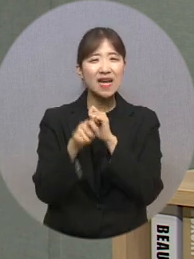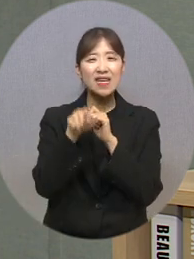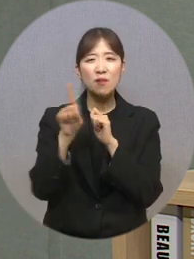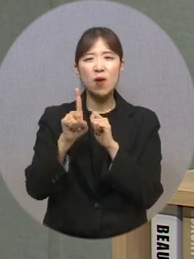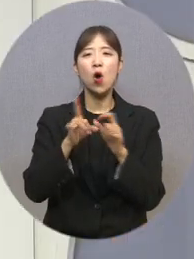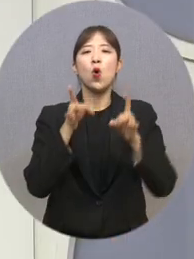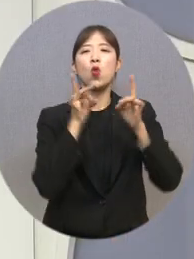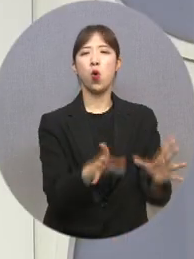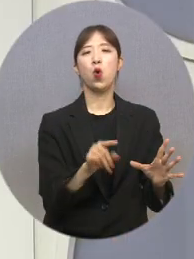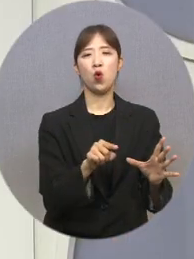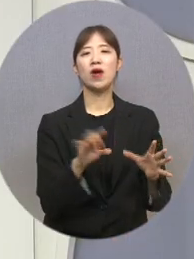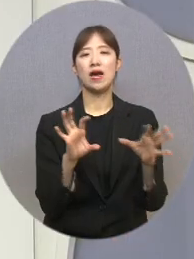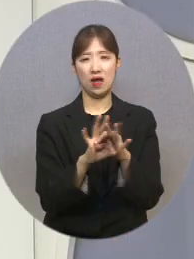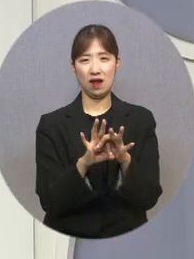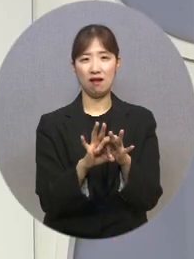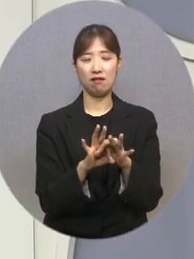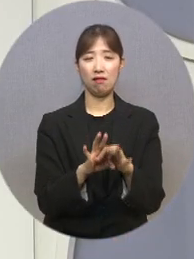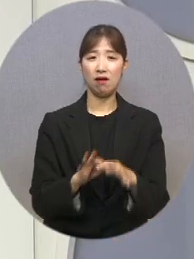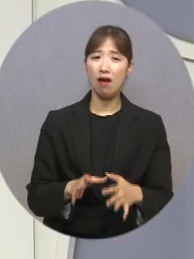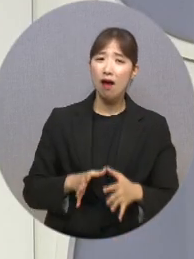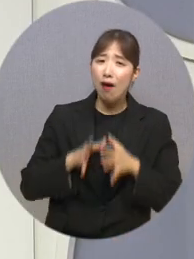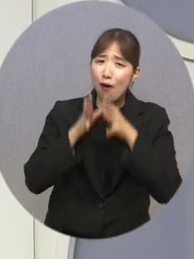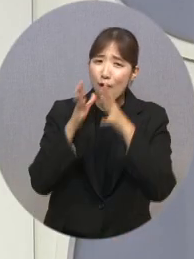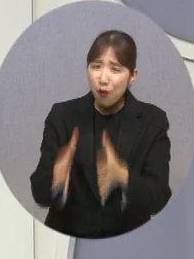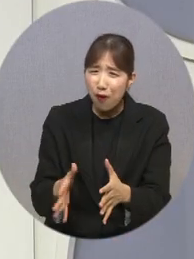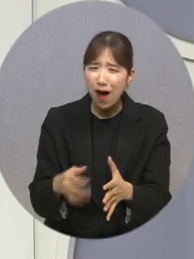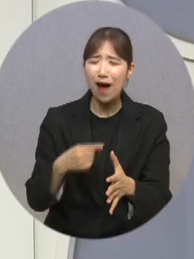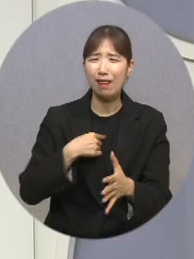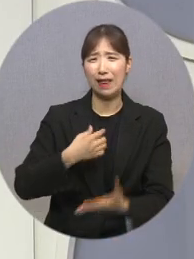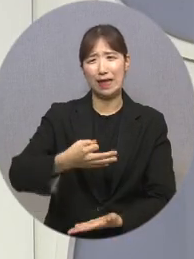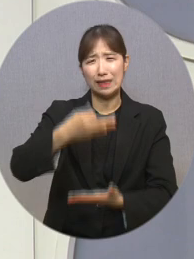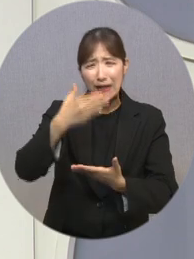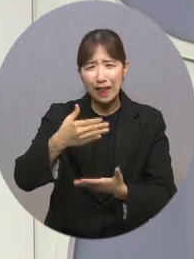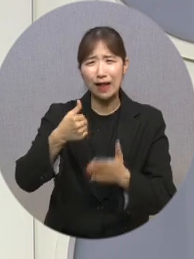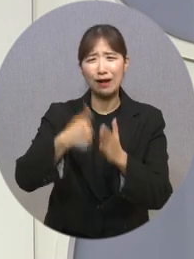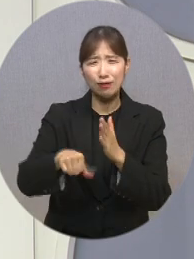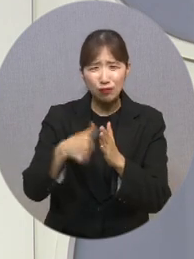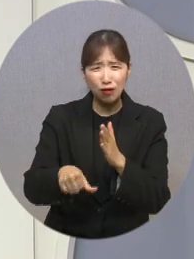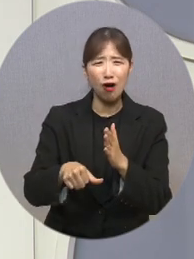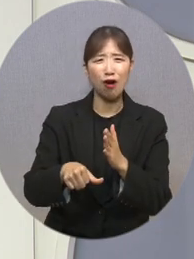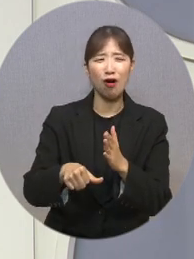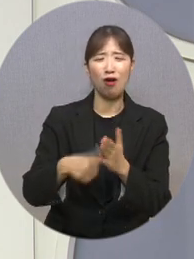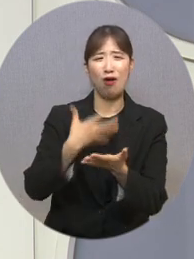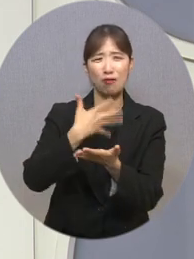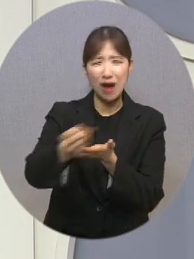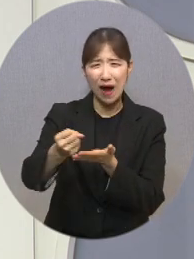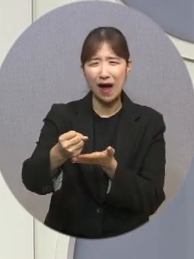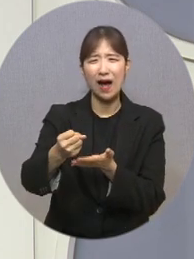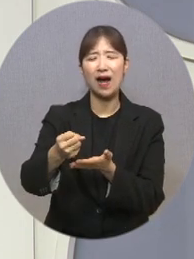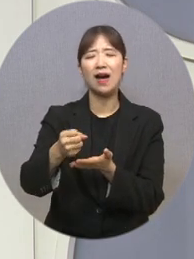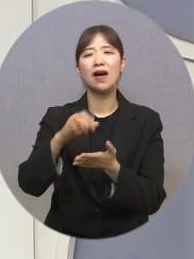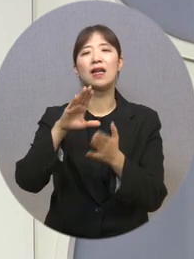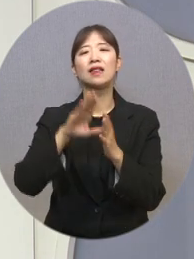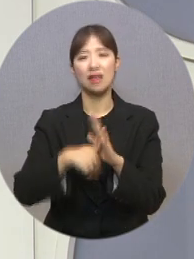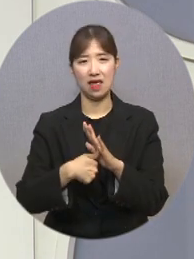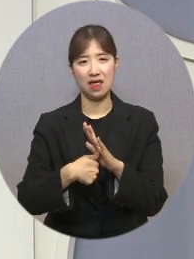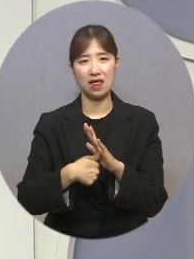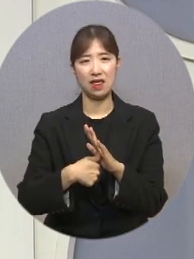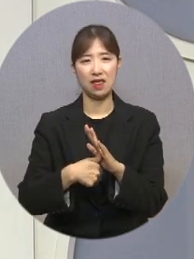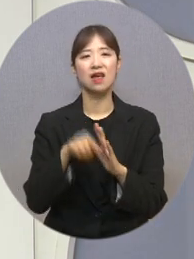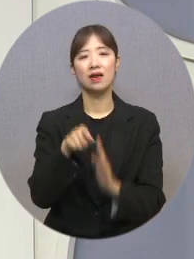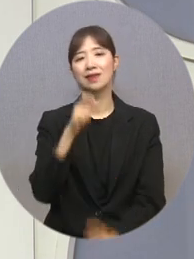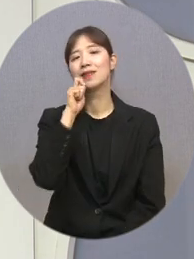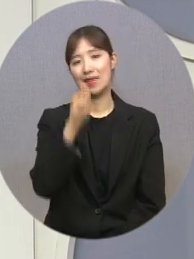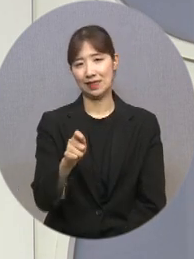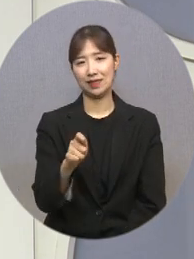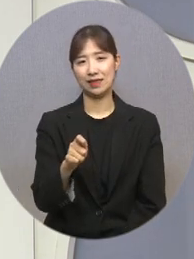들어가 있고요. 거기 속아서 이제 피해자가 뭐 재물이나 이렇게 주는 처분 행위 두 가지가 있는데 이제 그게 이제 들어가면 이제